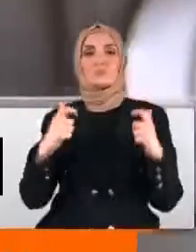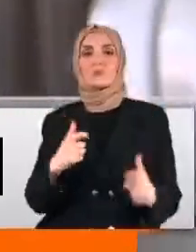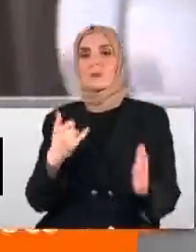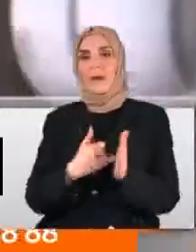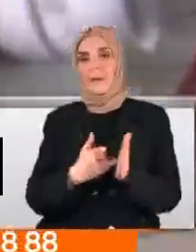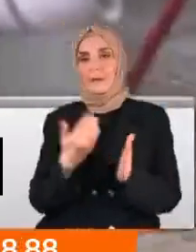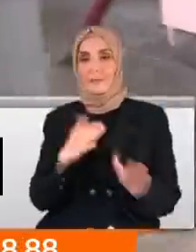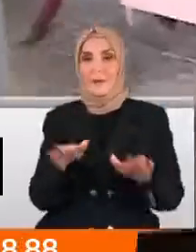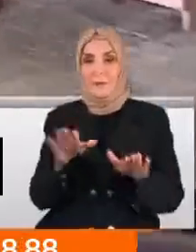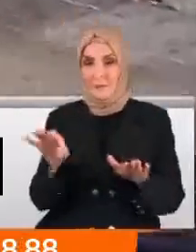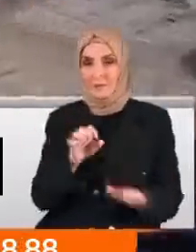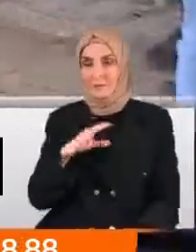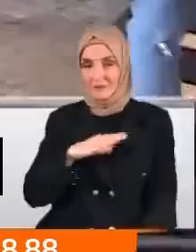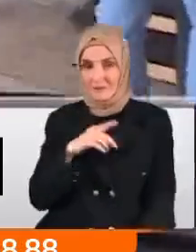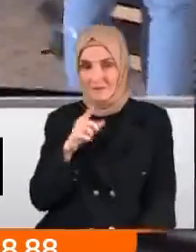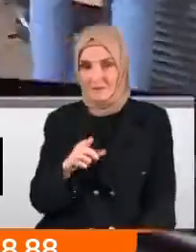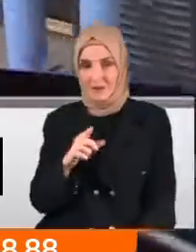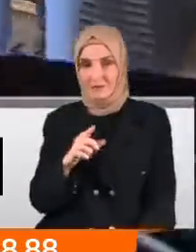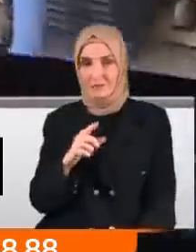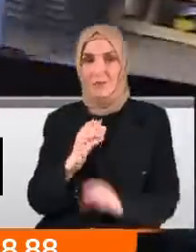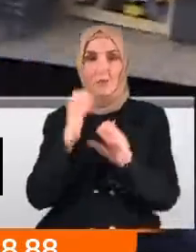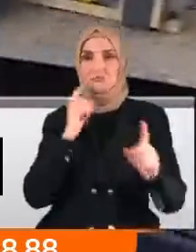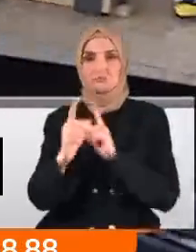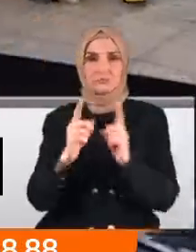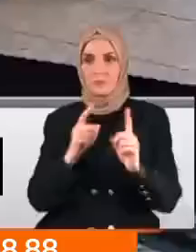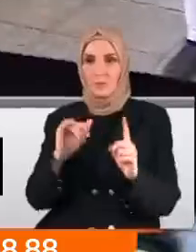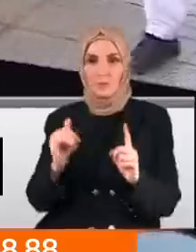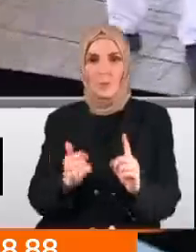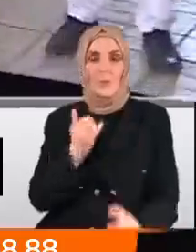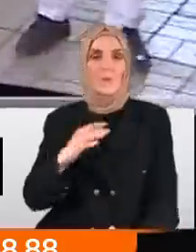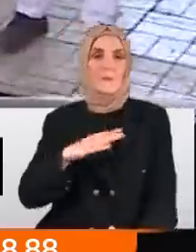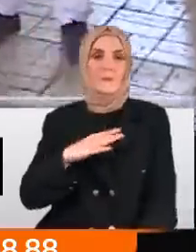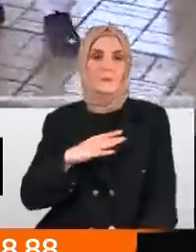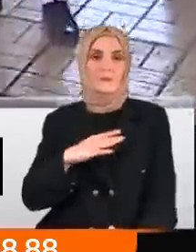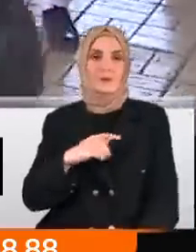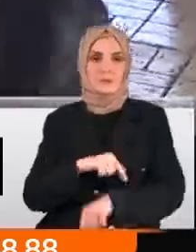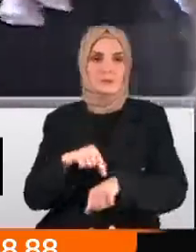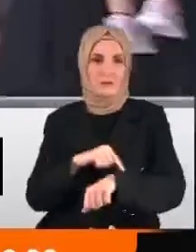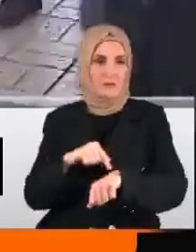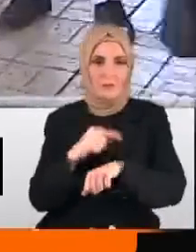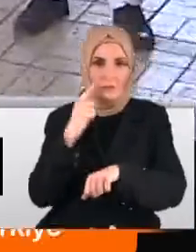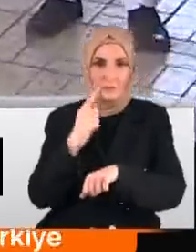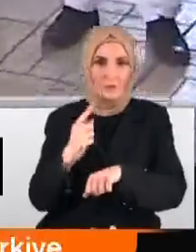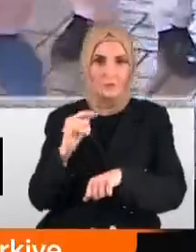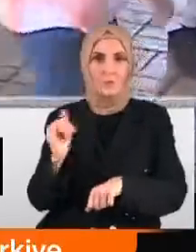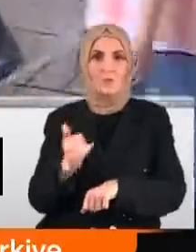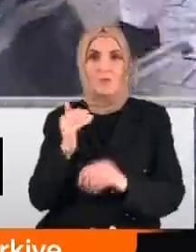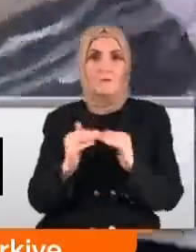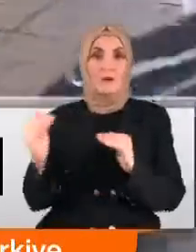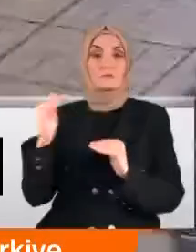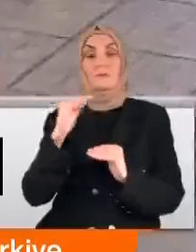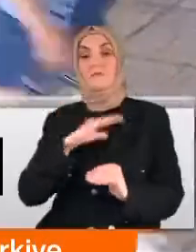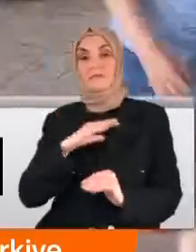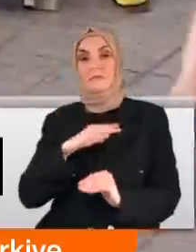da otogarda yoğunluk bir hayli fazla ve yoğunluk giderek de artıyor. Çünkü buradaki kalabalığın